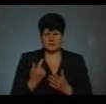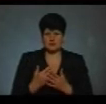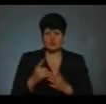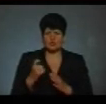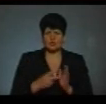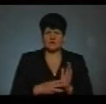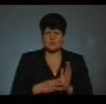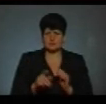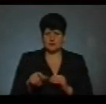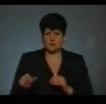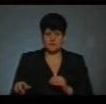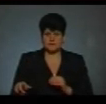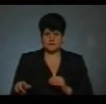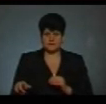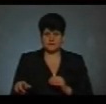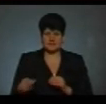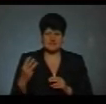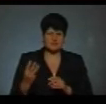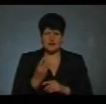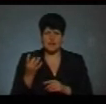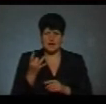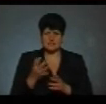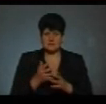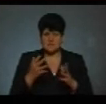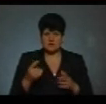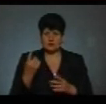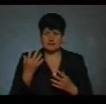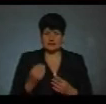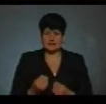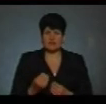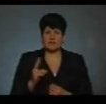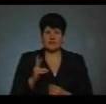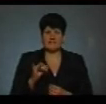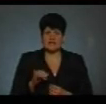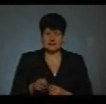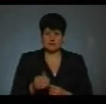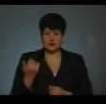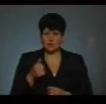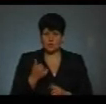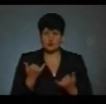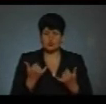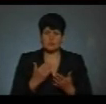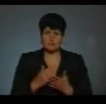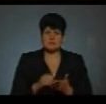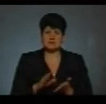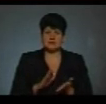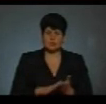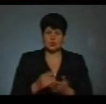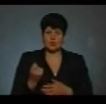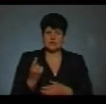180 осіб. Це три рази більше, ніж за один день квітня минулого року. На сьогодні ми маємо зареєстровано